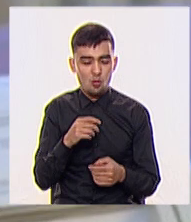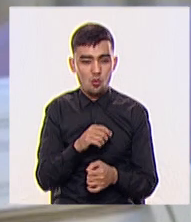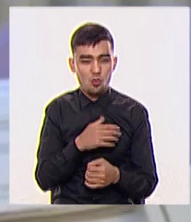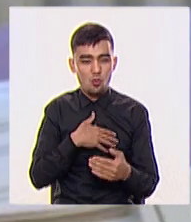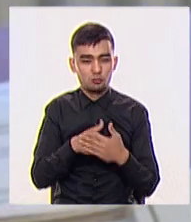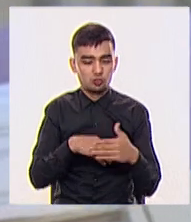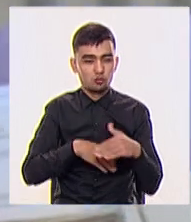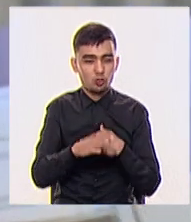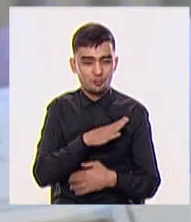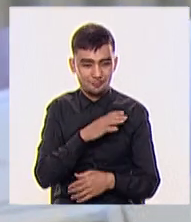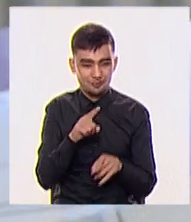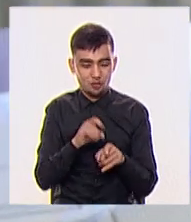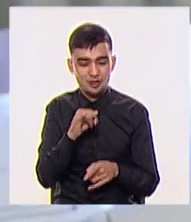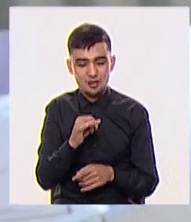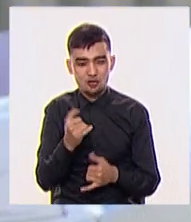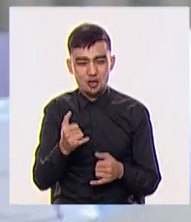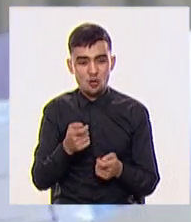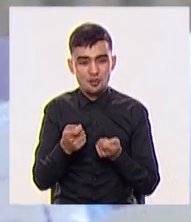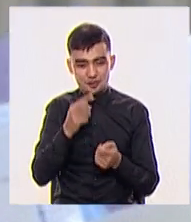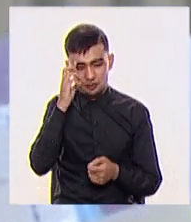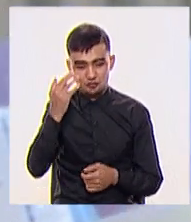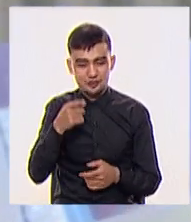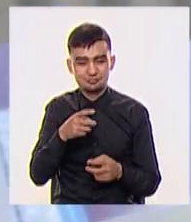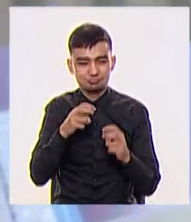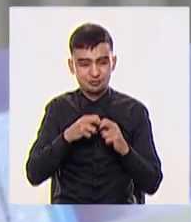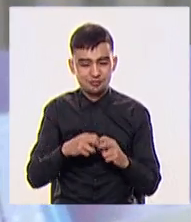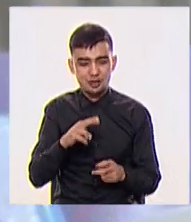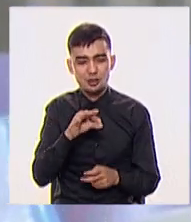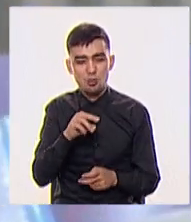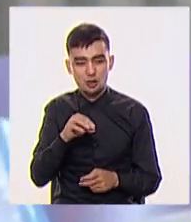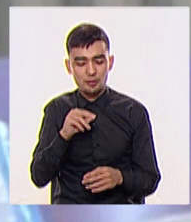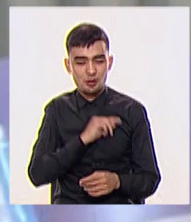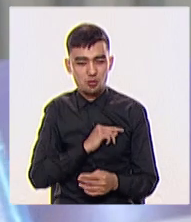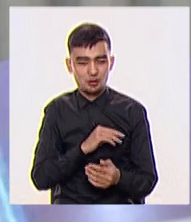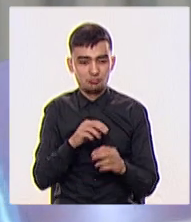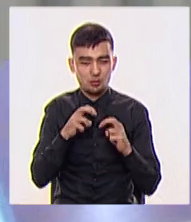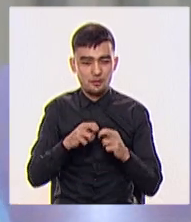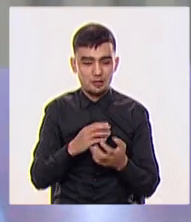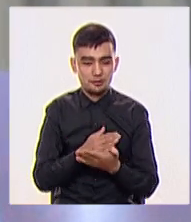екен. Қазір мемлекеттік қызмет істері агенттігінің облыстағы департаменті тексеріс жүргізіп жатыр.